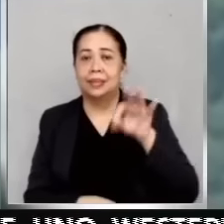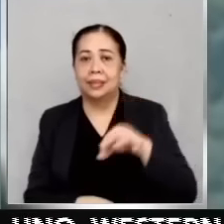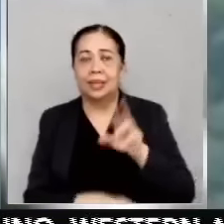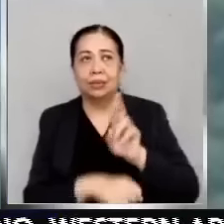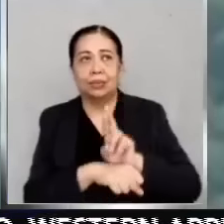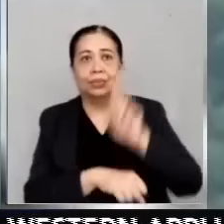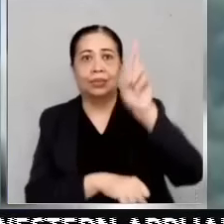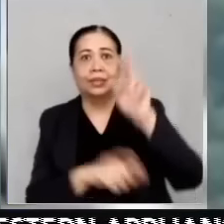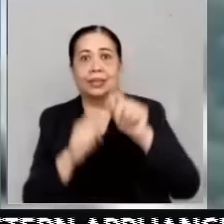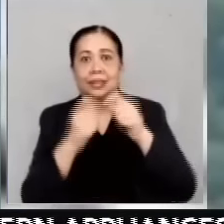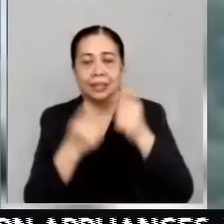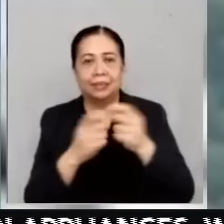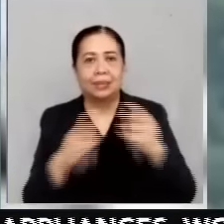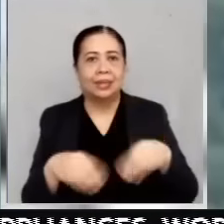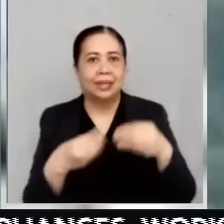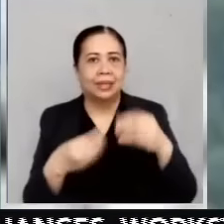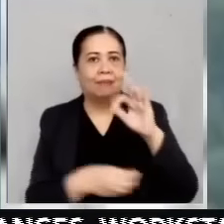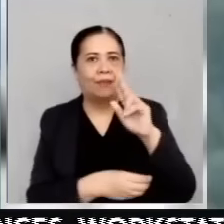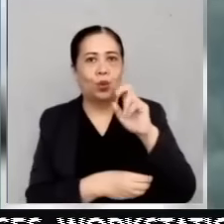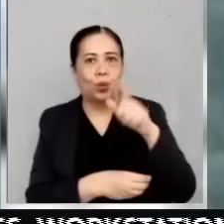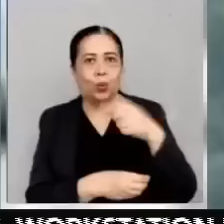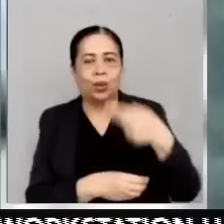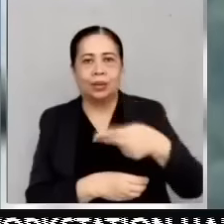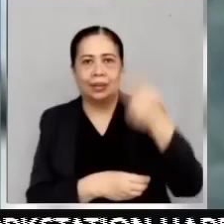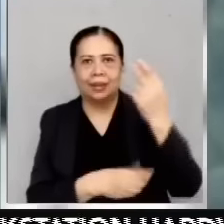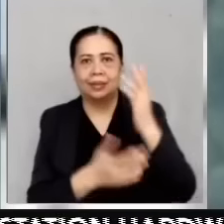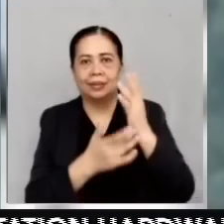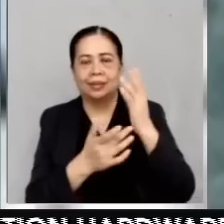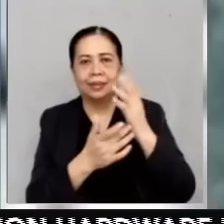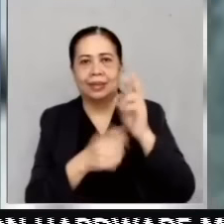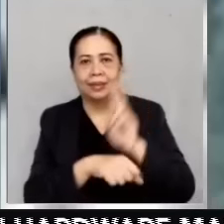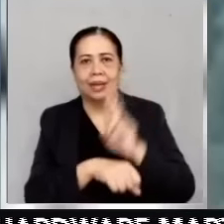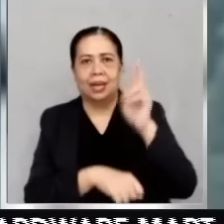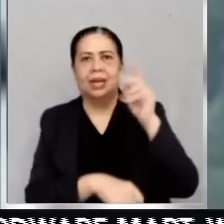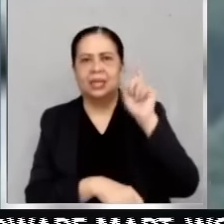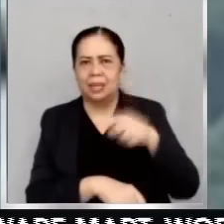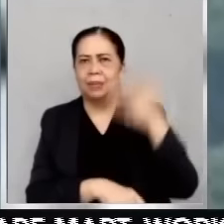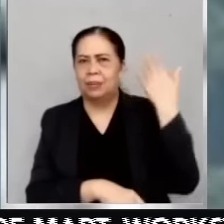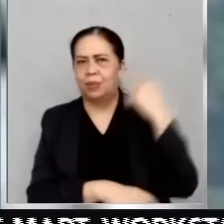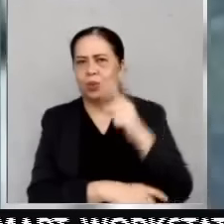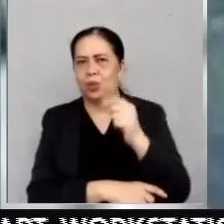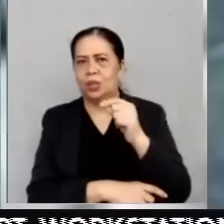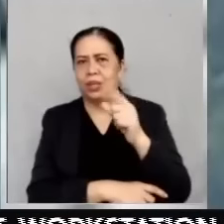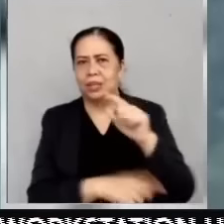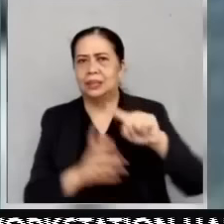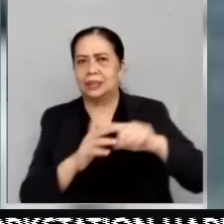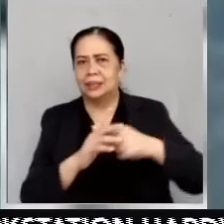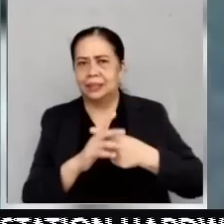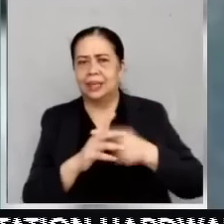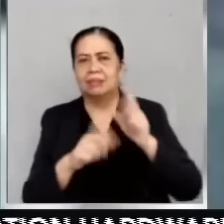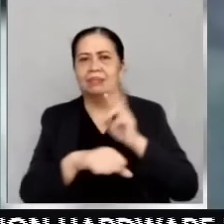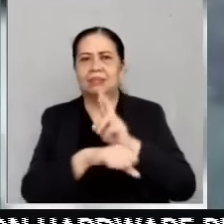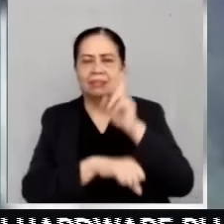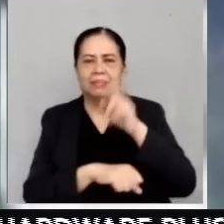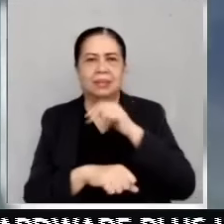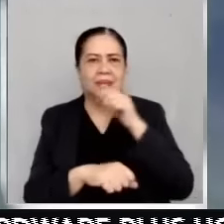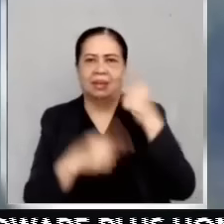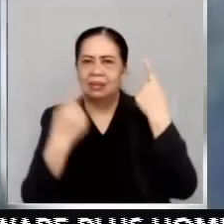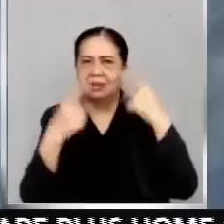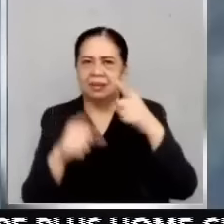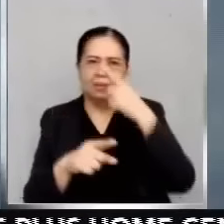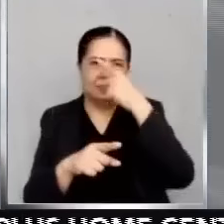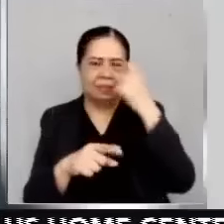ang pagbigay ng fuel ng hybrid rocket. 2020 pa dapat isasagawa ang launch ng rocket pero hindi ito natuloy dahil sa